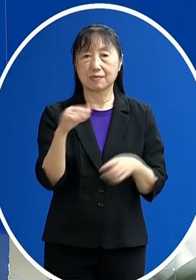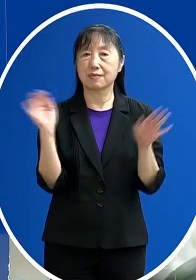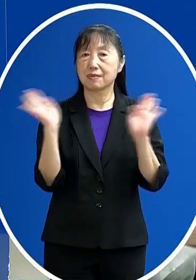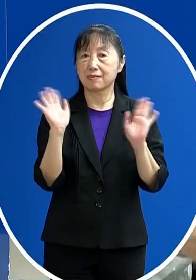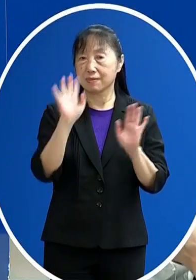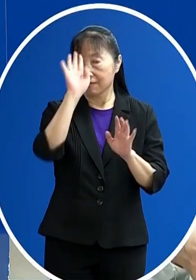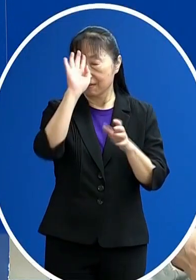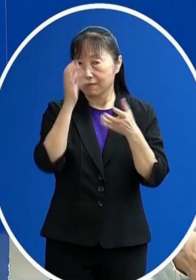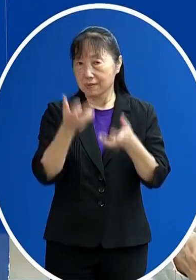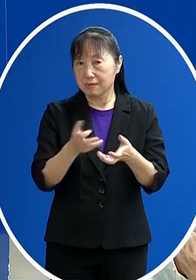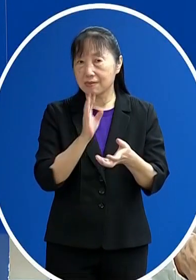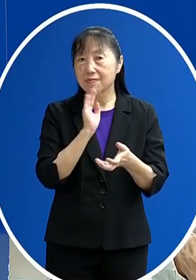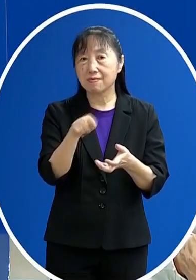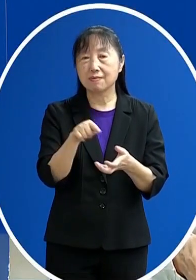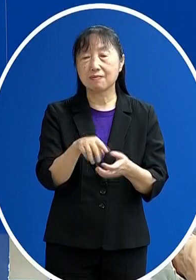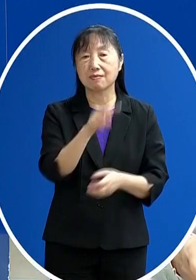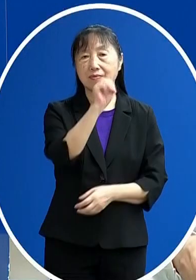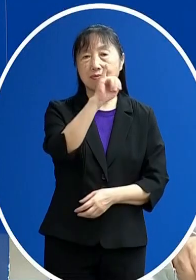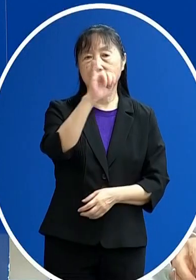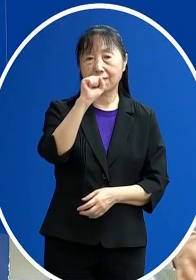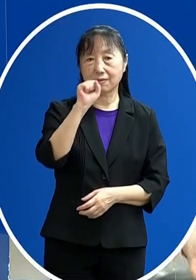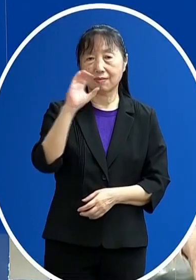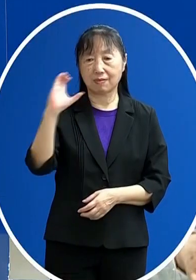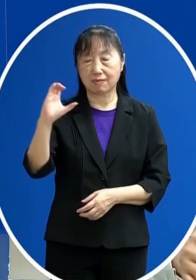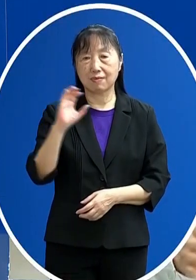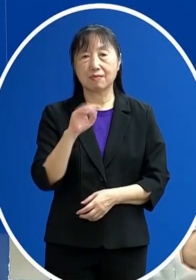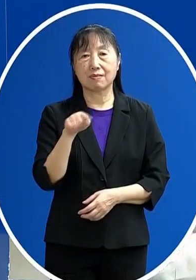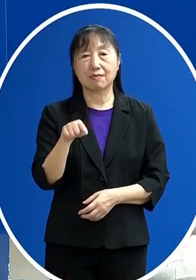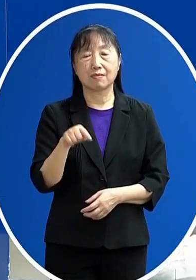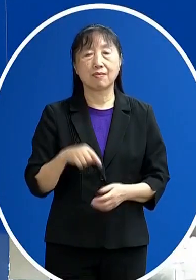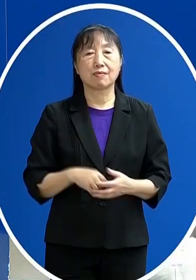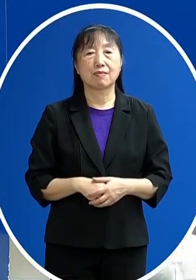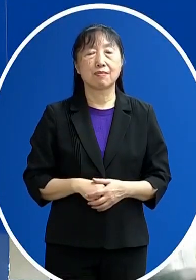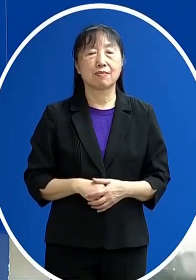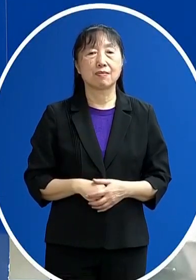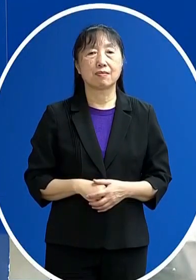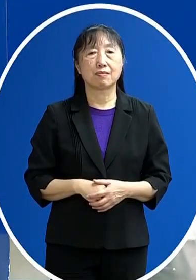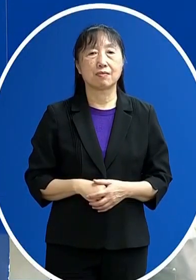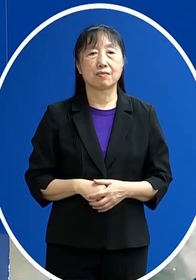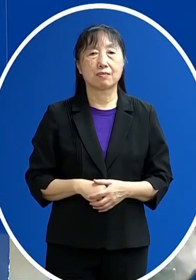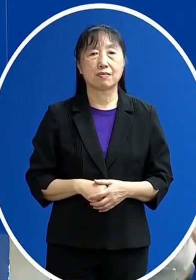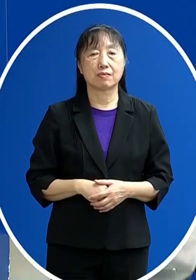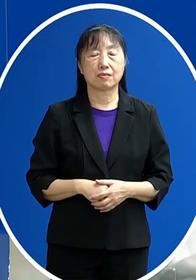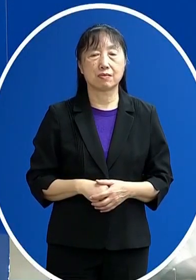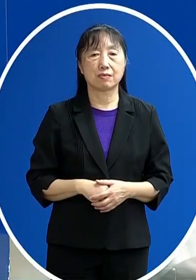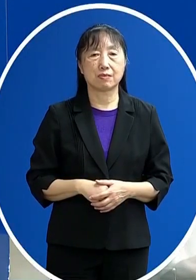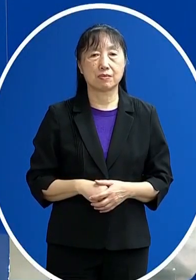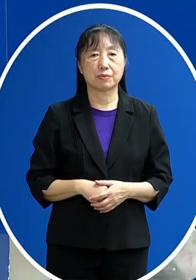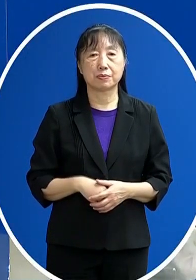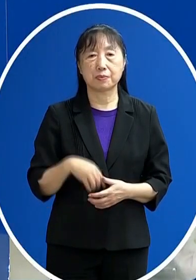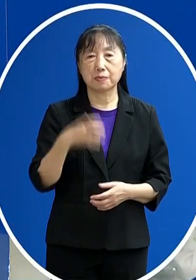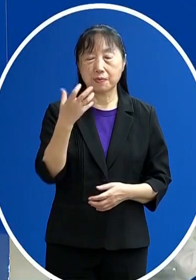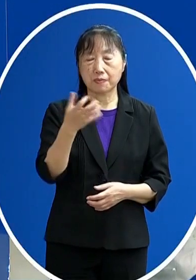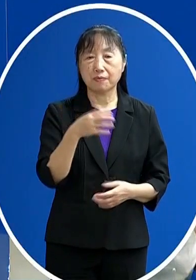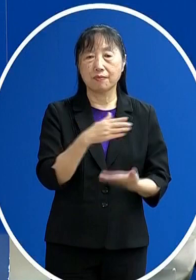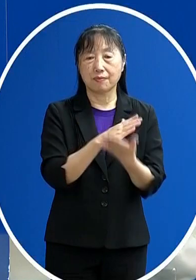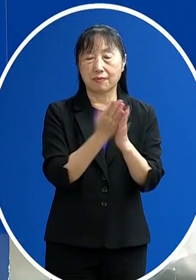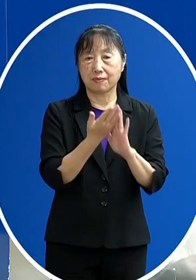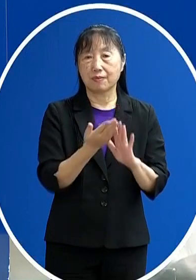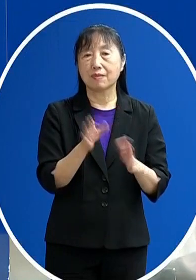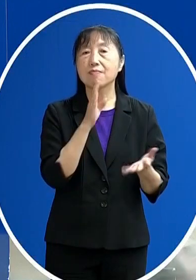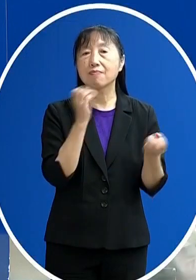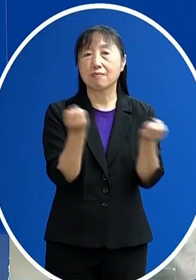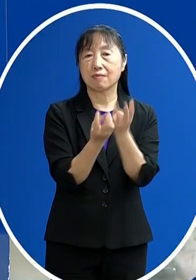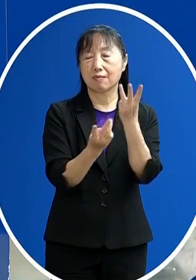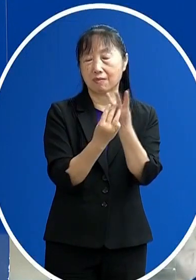症全部都是 Miss C 的个案，就是我们这个孩童的这个 多重系统的发炎